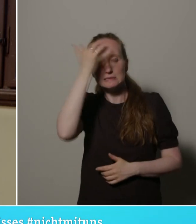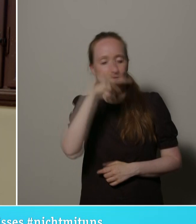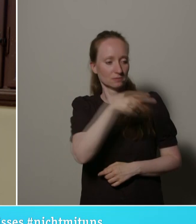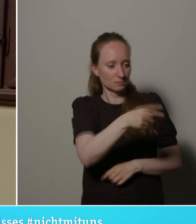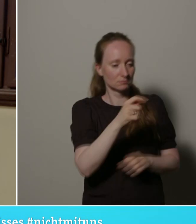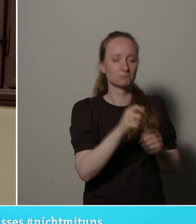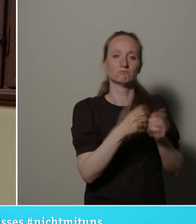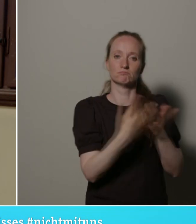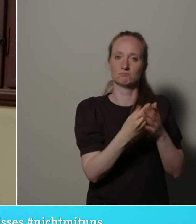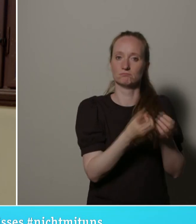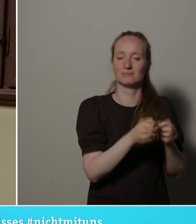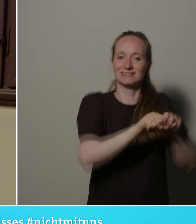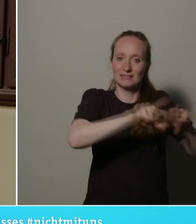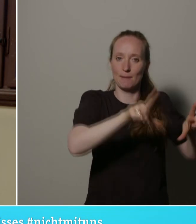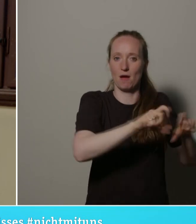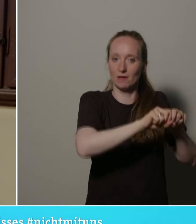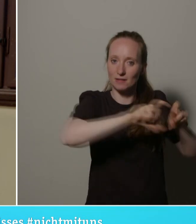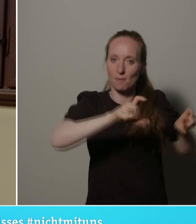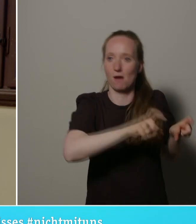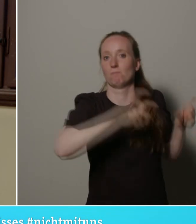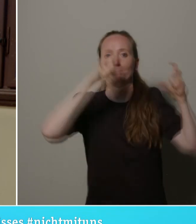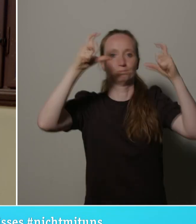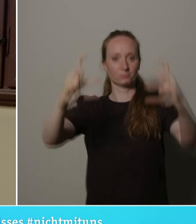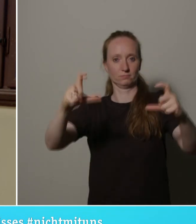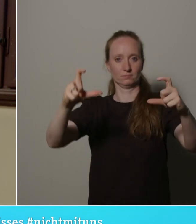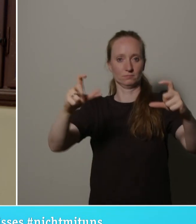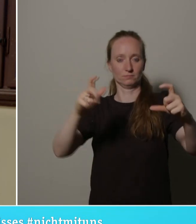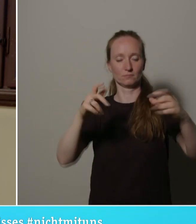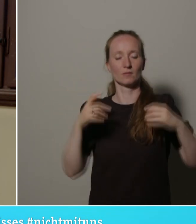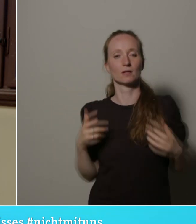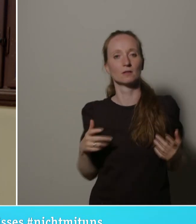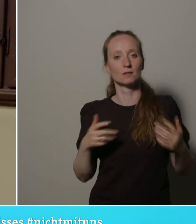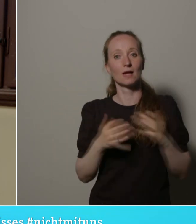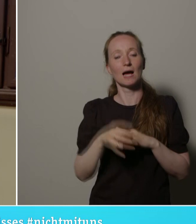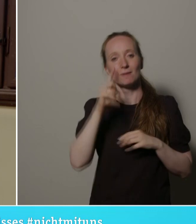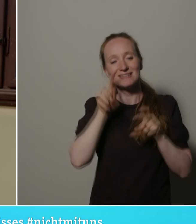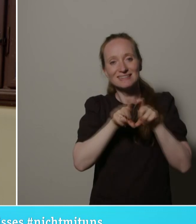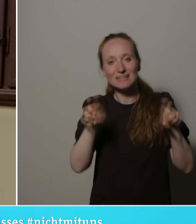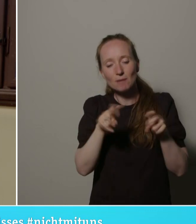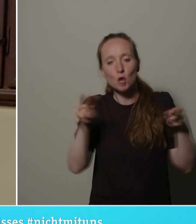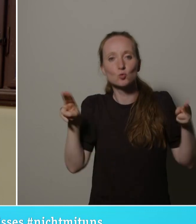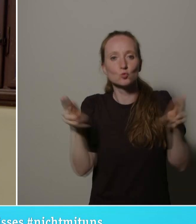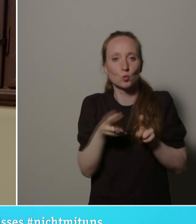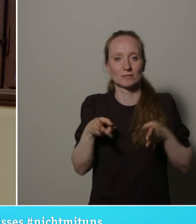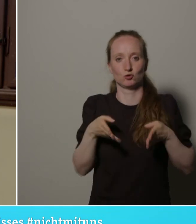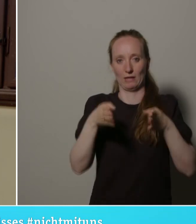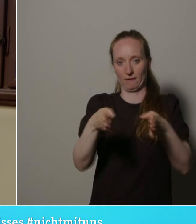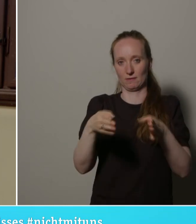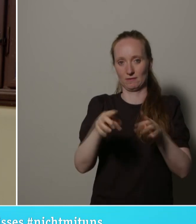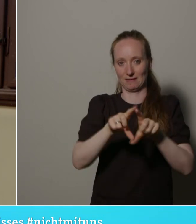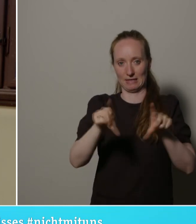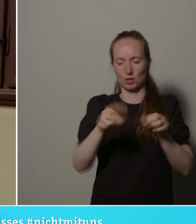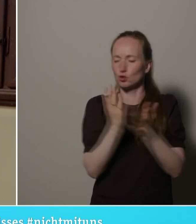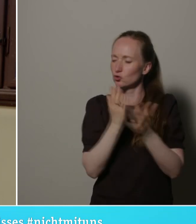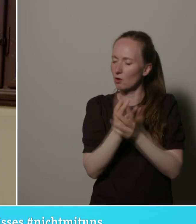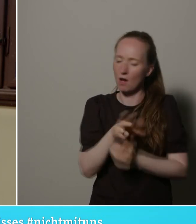das Thema, nicht die Themen, die benannt wurden, will ich jetzt nicht wiederholen, aber dieses Thema des Kurzstreckentickets, das ist ein Thema, was uns